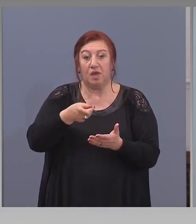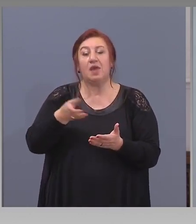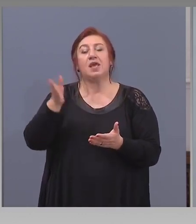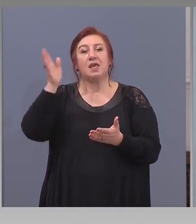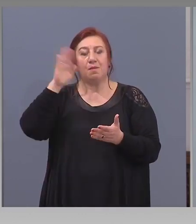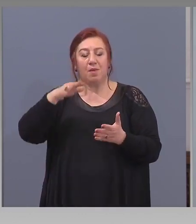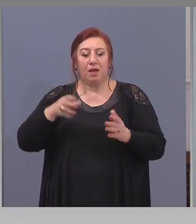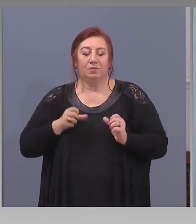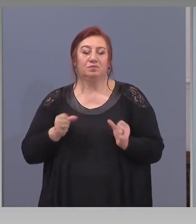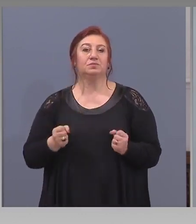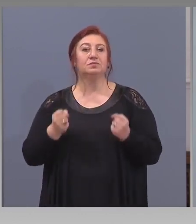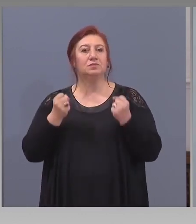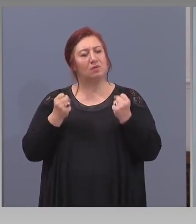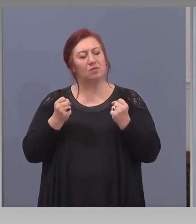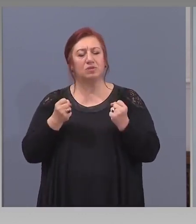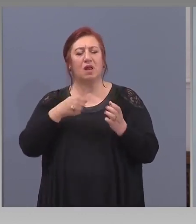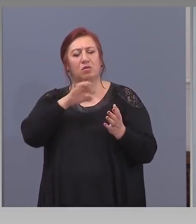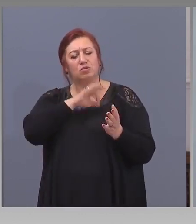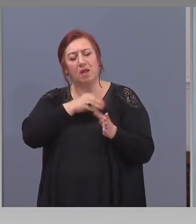оцеляла.